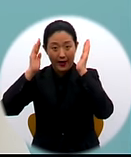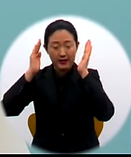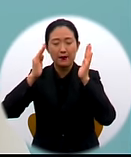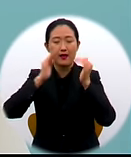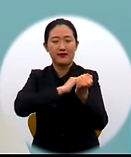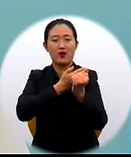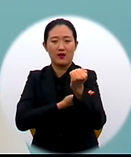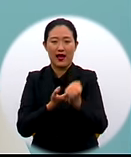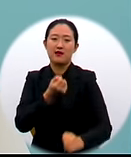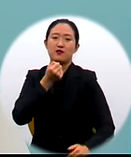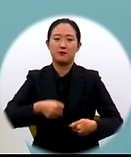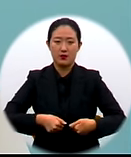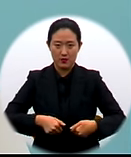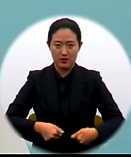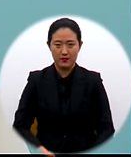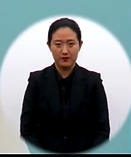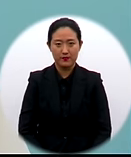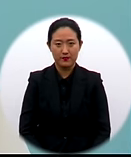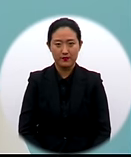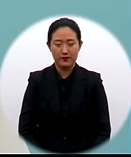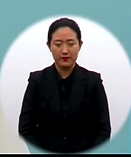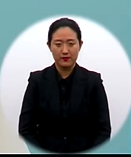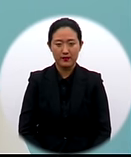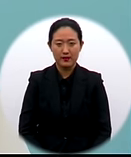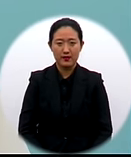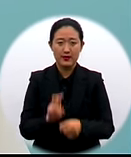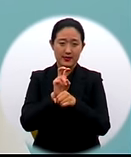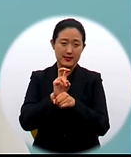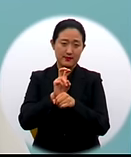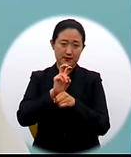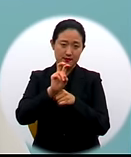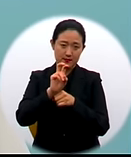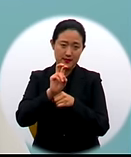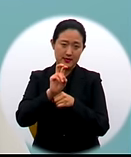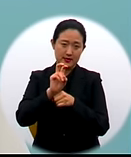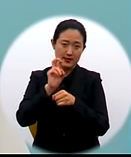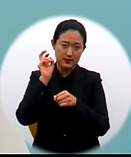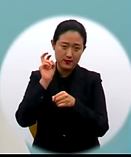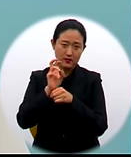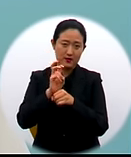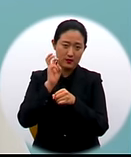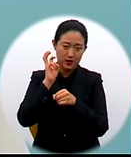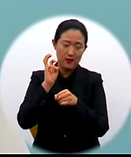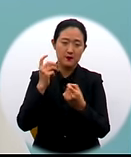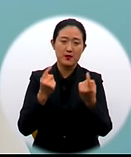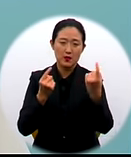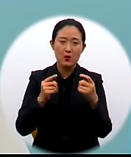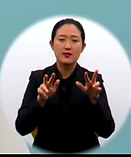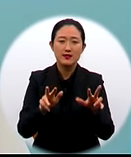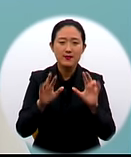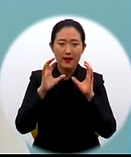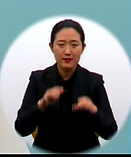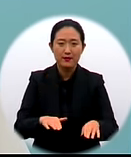계속 학습해낼 수 있는 역량을 가져야 하는 거죠. 이러다 보니까 아이러니하게도 20년, 30년에 비해서 지금 우리